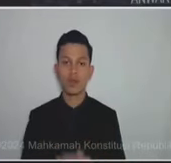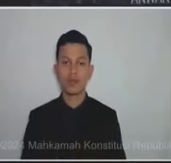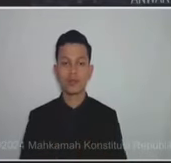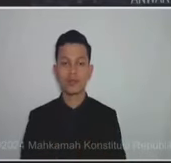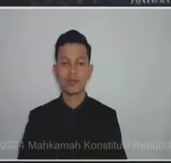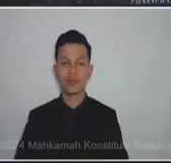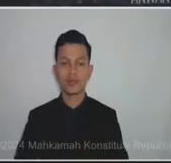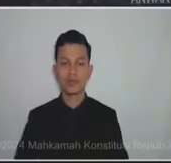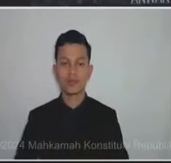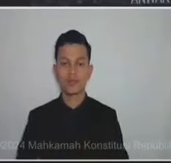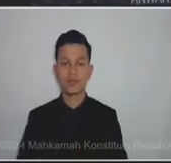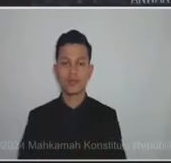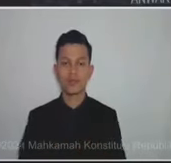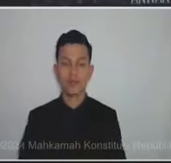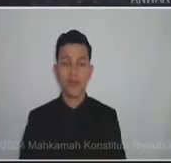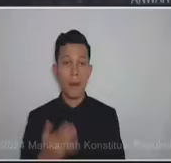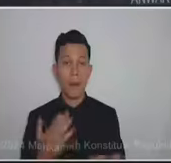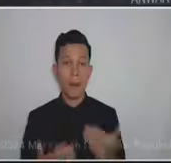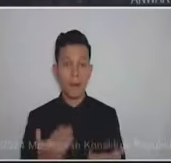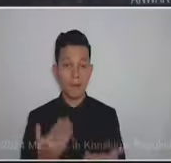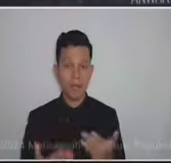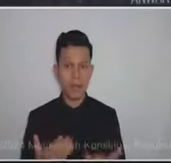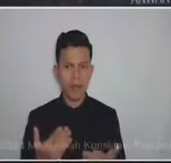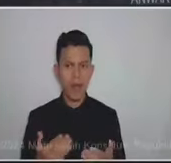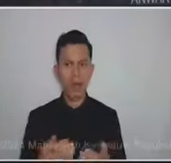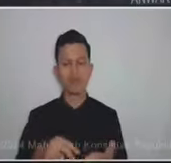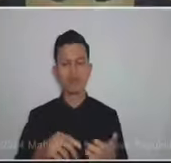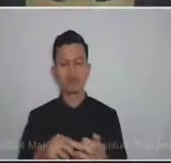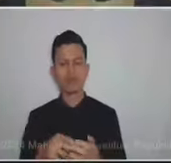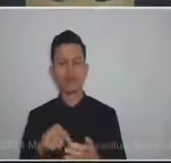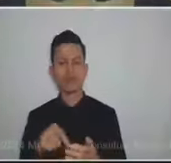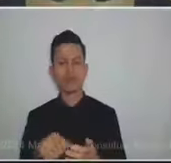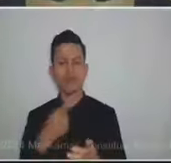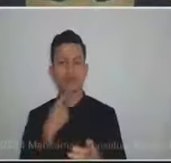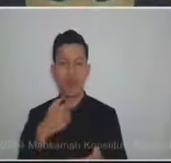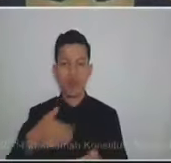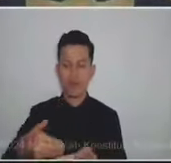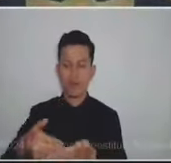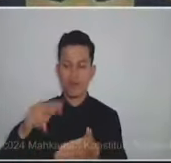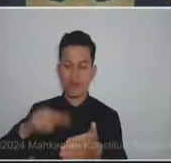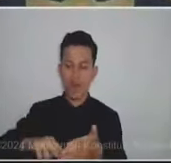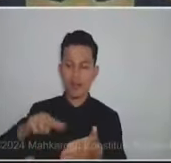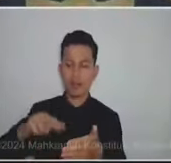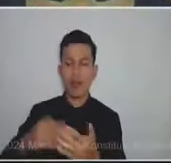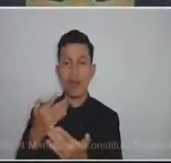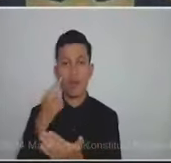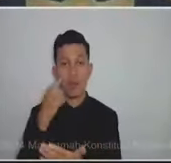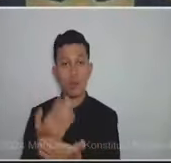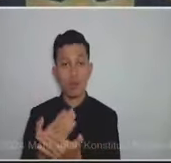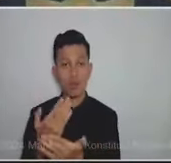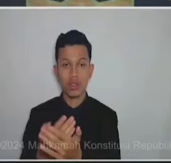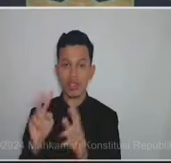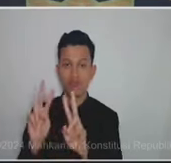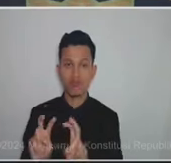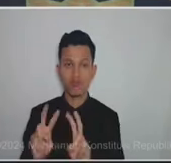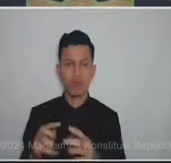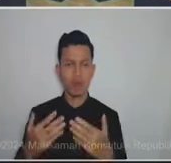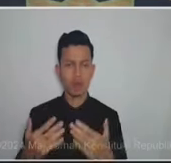diucapkan menimbang bahwa setelah membaca secaraamaemohon beserta bukti-bukti yang di ajukan isu utama yang